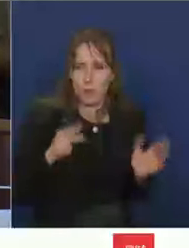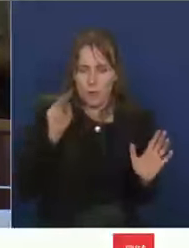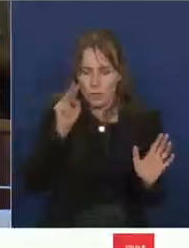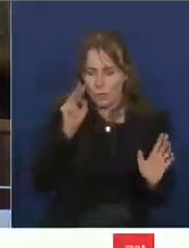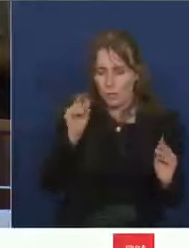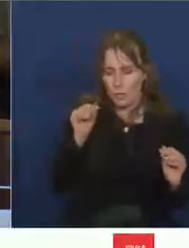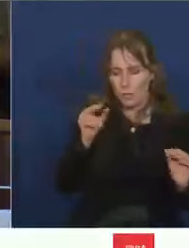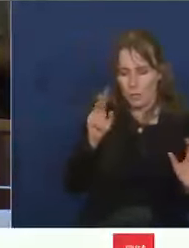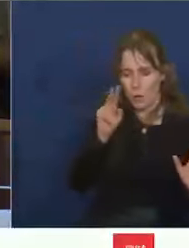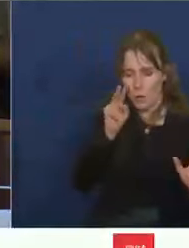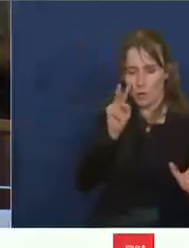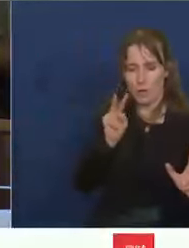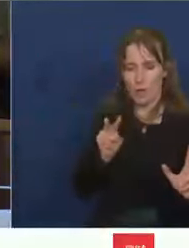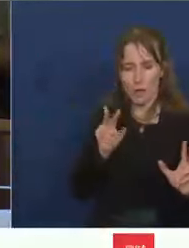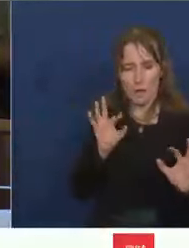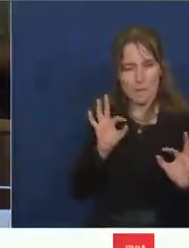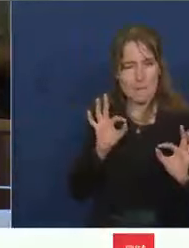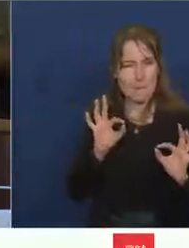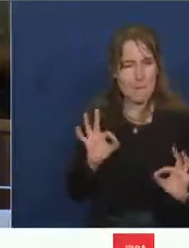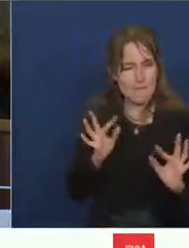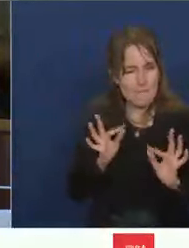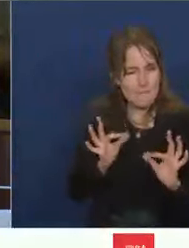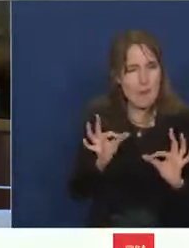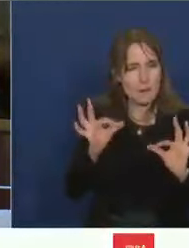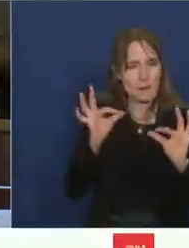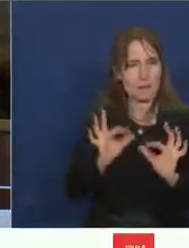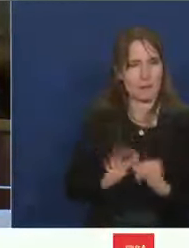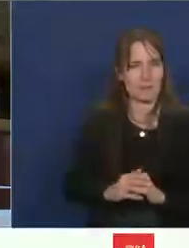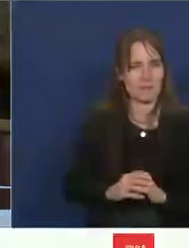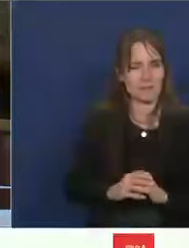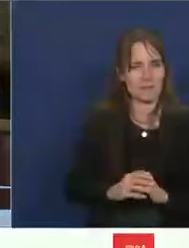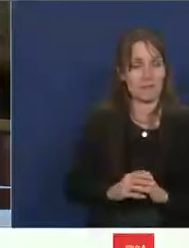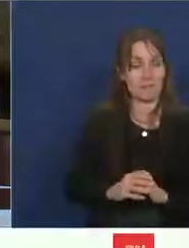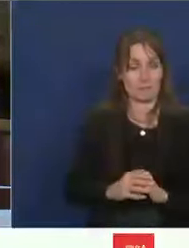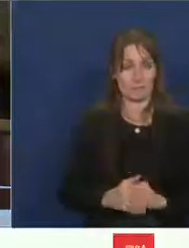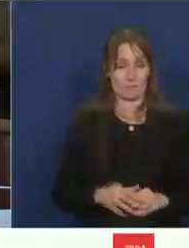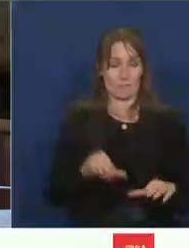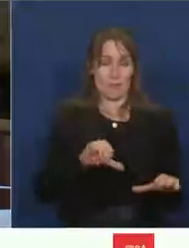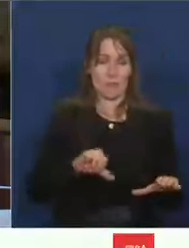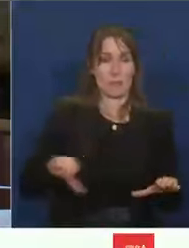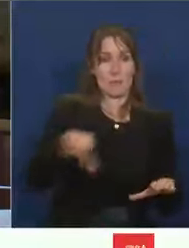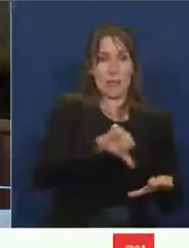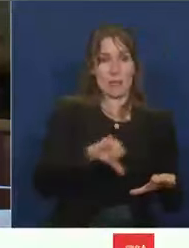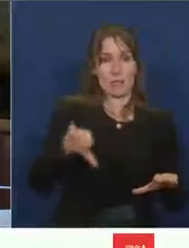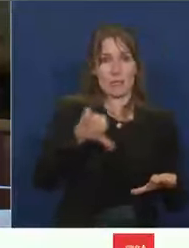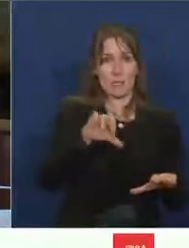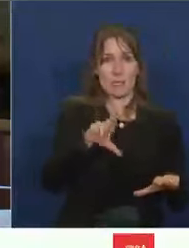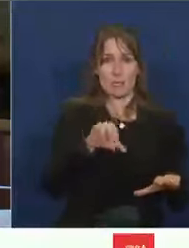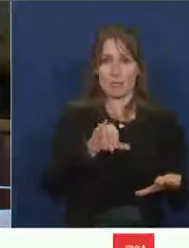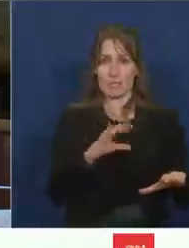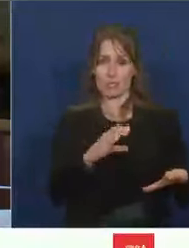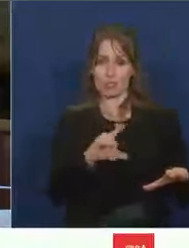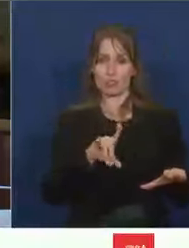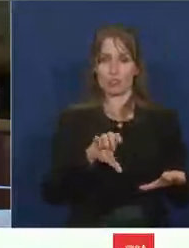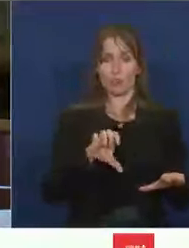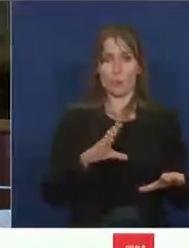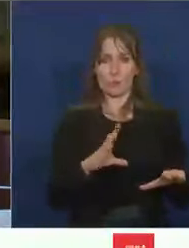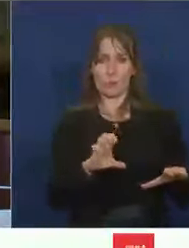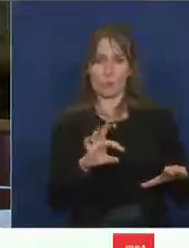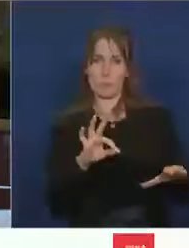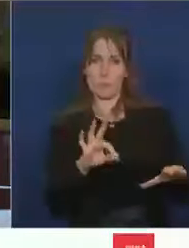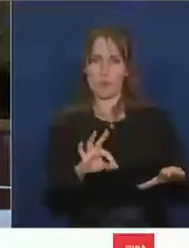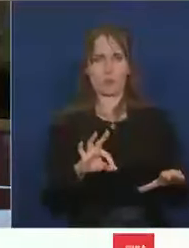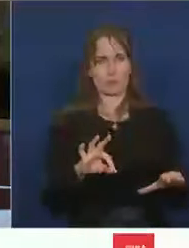plus avisé que le vôtre, vraisemblablement. En tout cas, la place Riche-Baie est une place importante de Lille, à haute